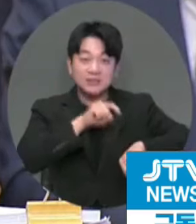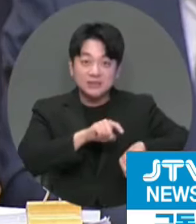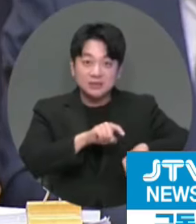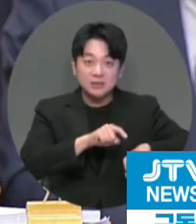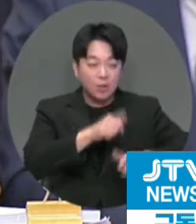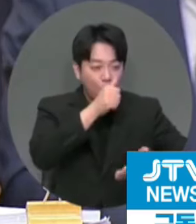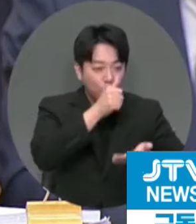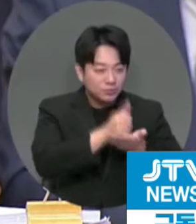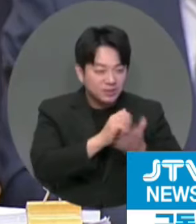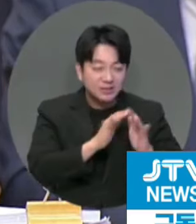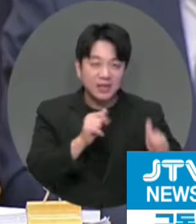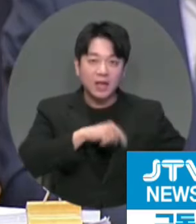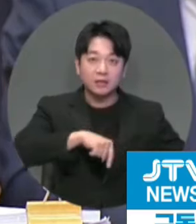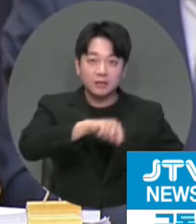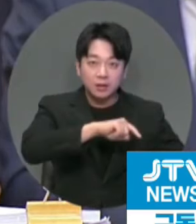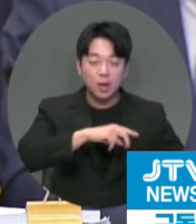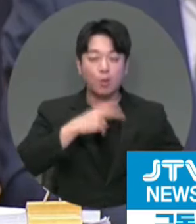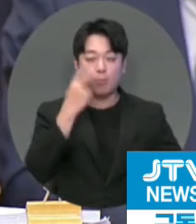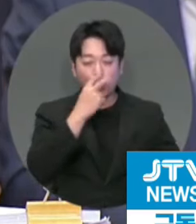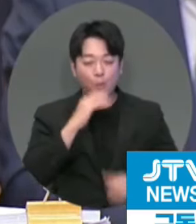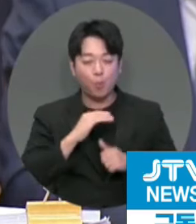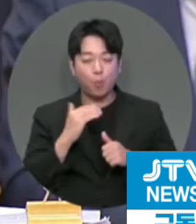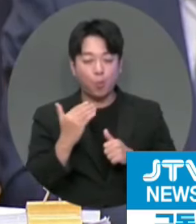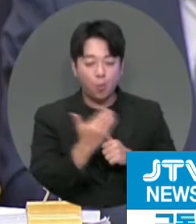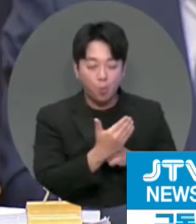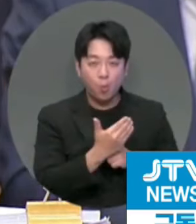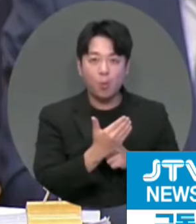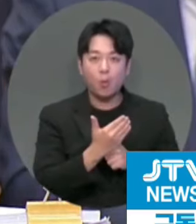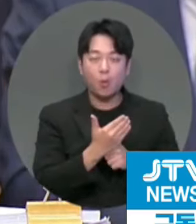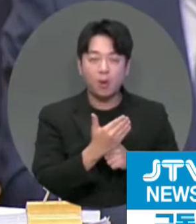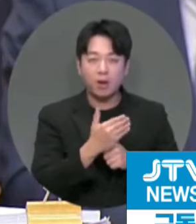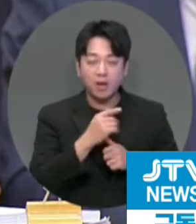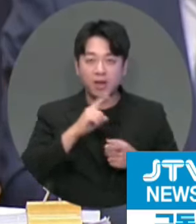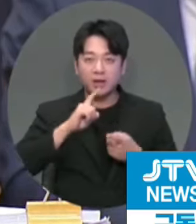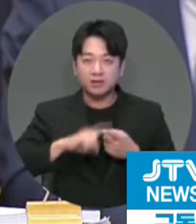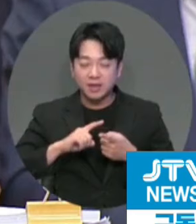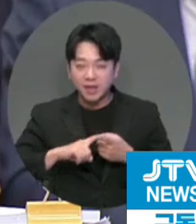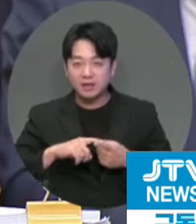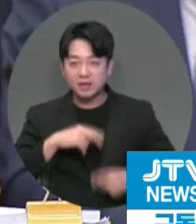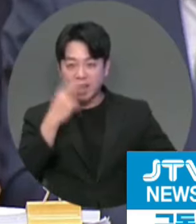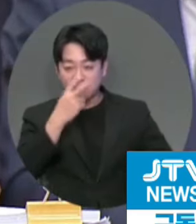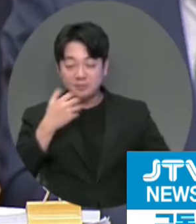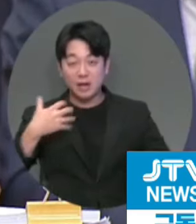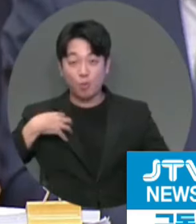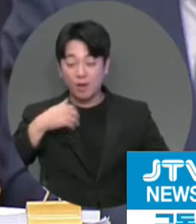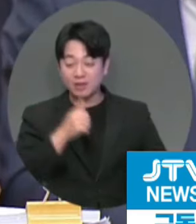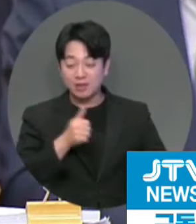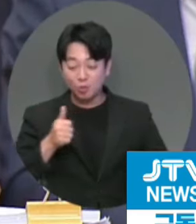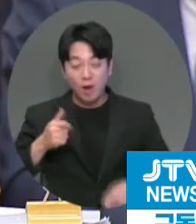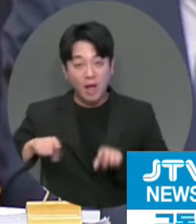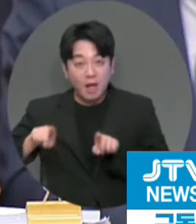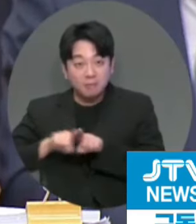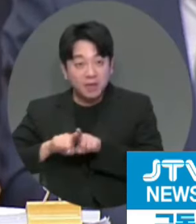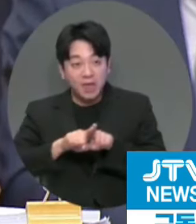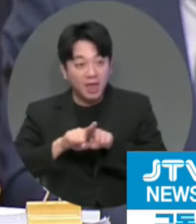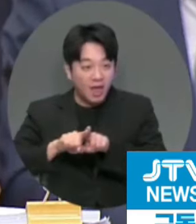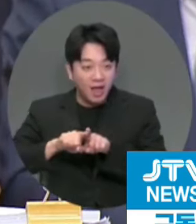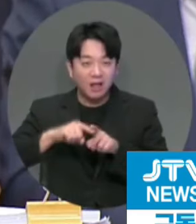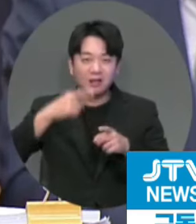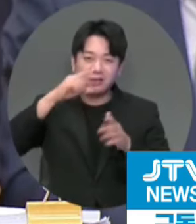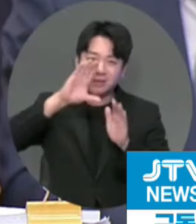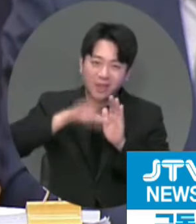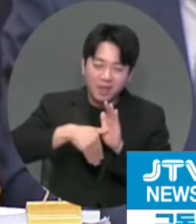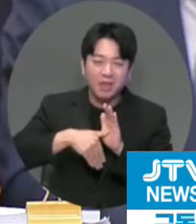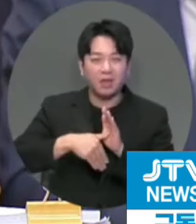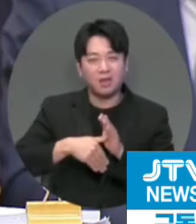관리하는데 우리 보호관찰관들과 함께 움직이다 보니까 여러 가지 어려움도 있는 것 같습니다. 그런데 이제 뭐